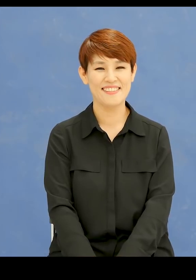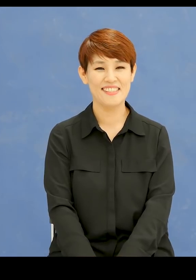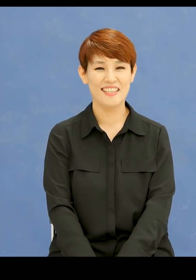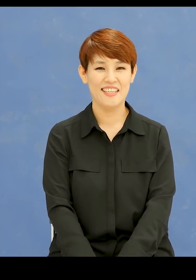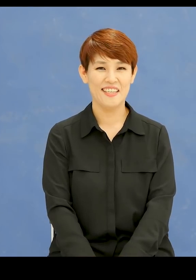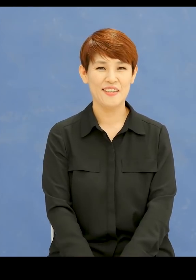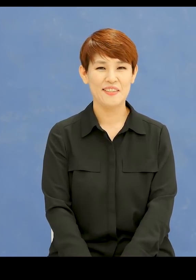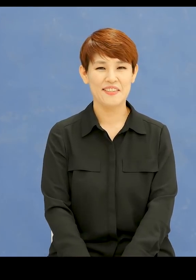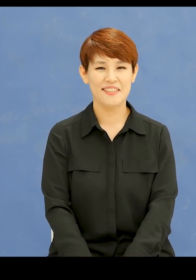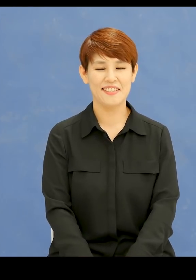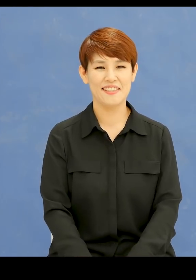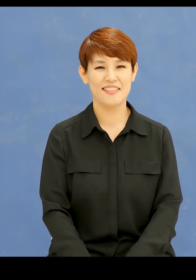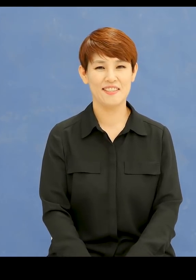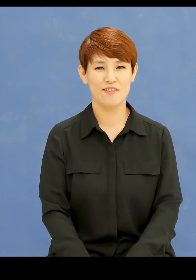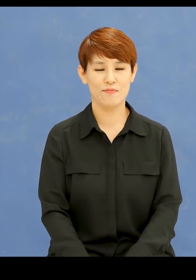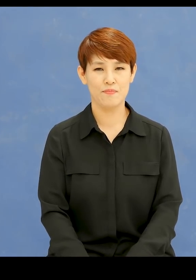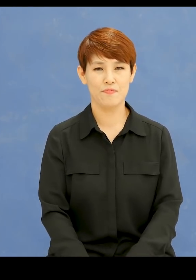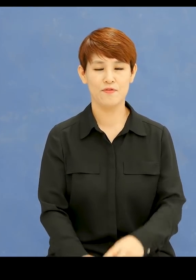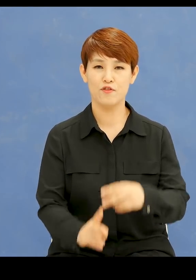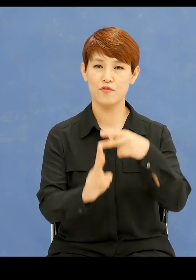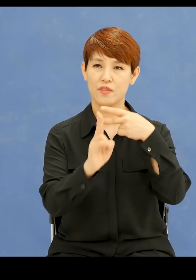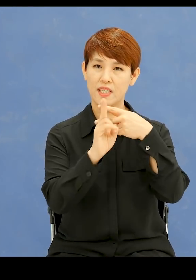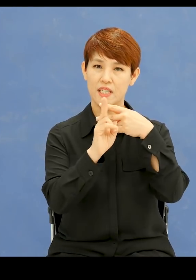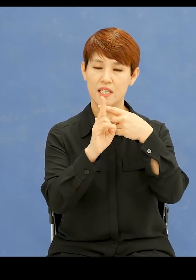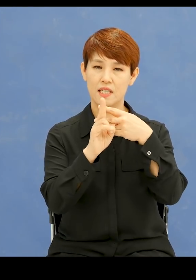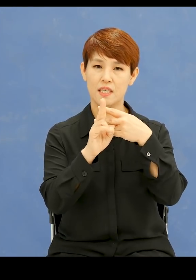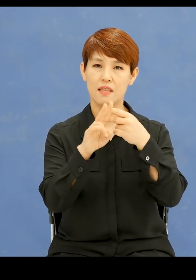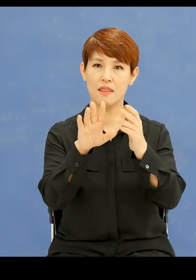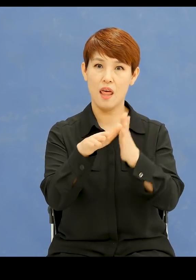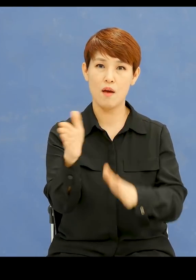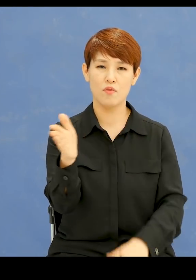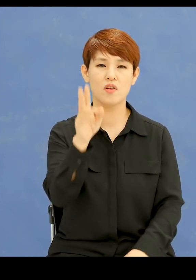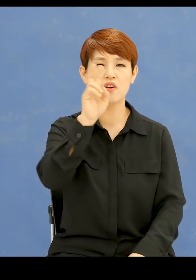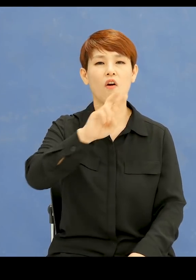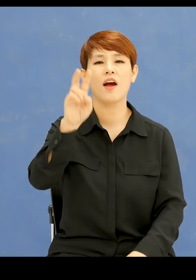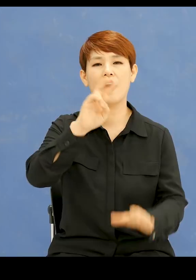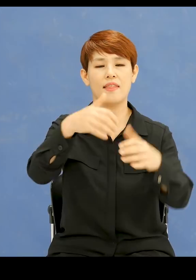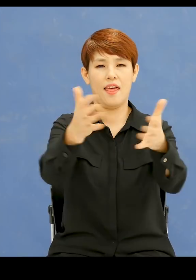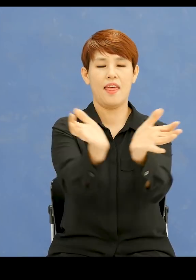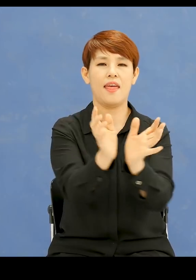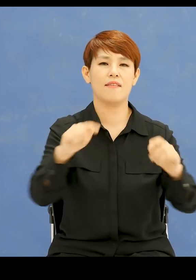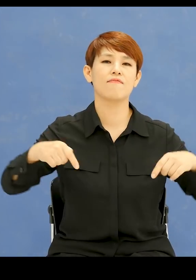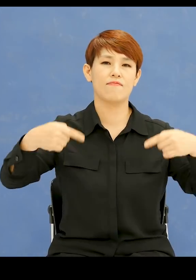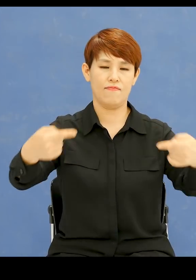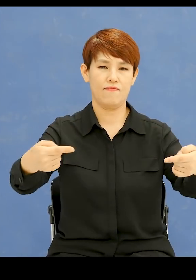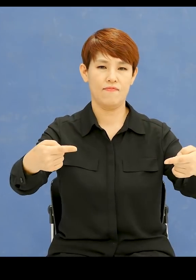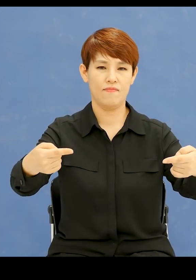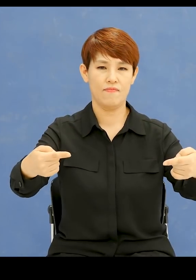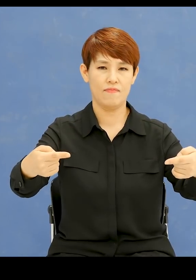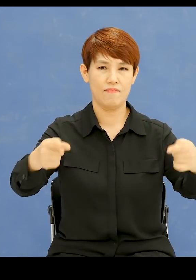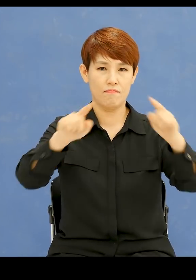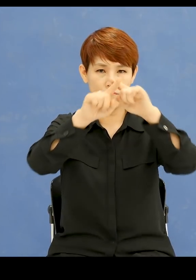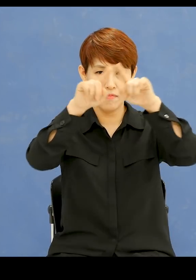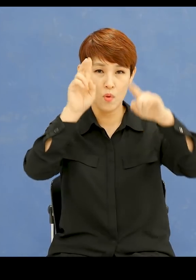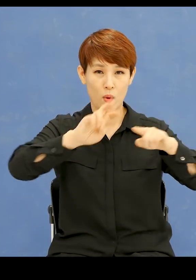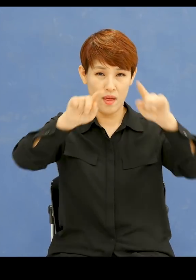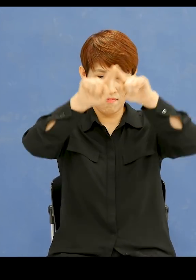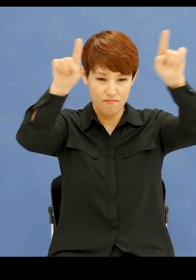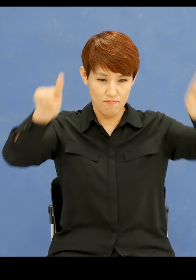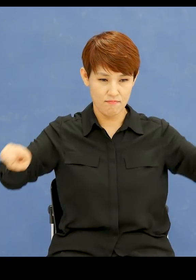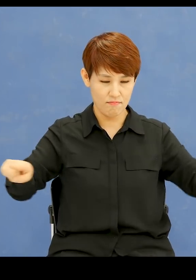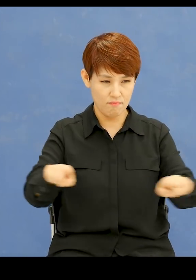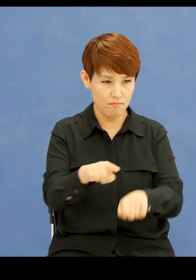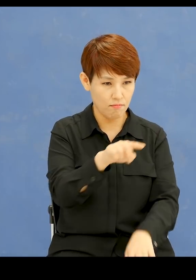있었네요. 네. 네. 중학교 2학년 때부터 이제 성가대를 하면서 악보가 눈에 들어오는 거예요.